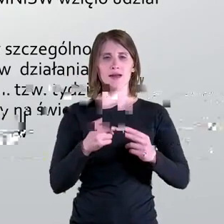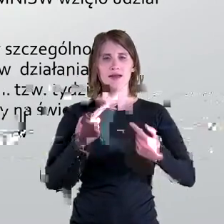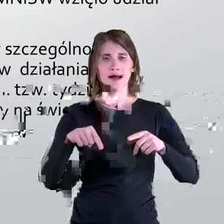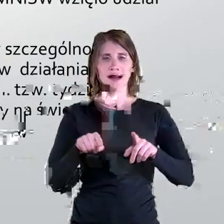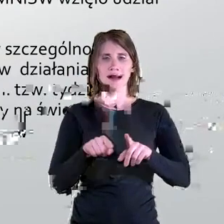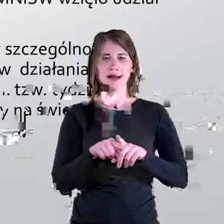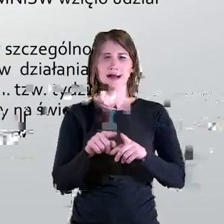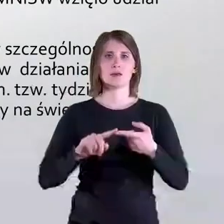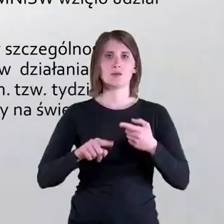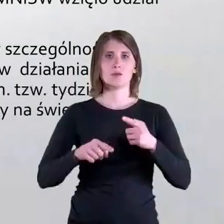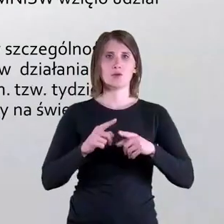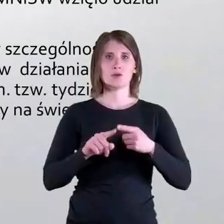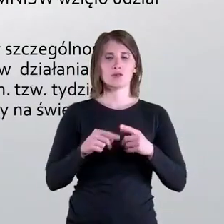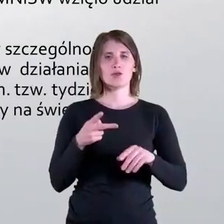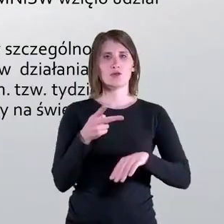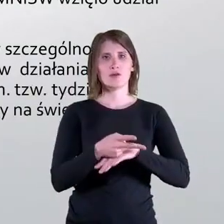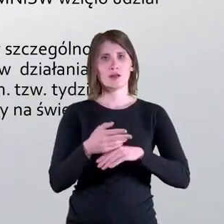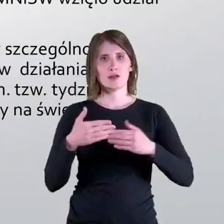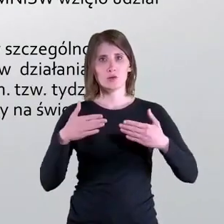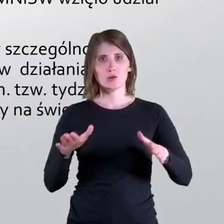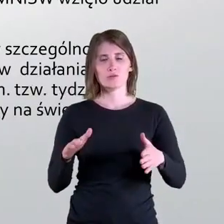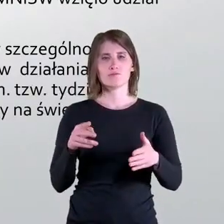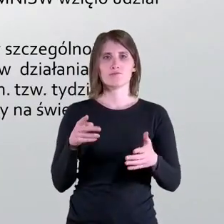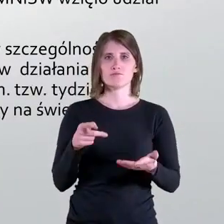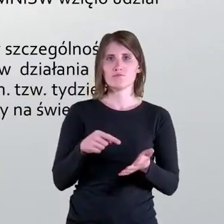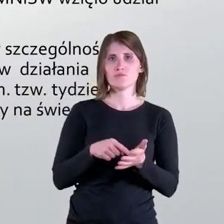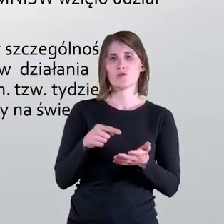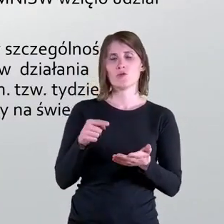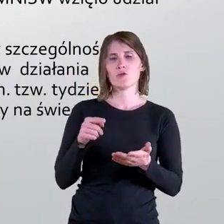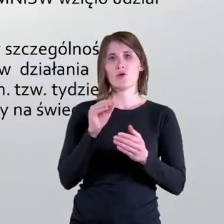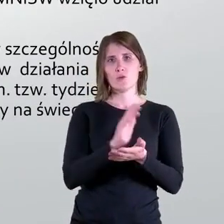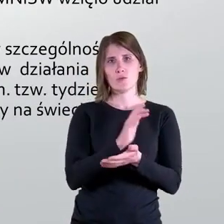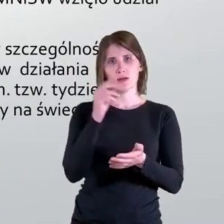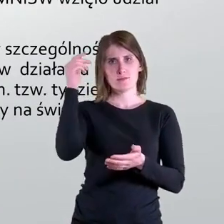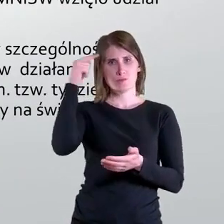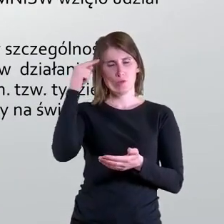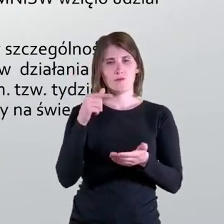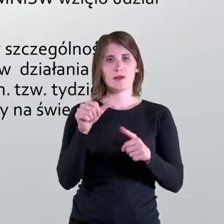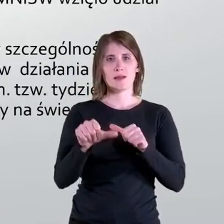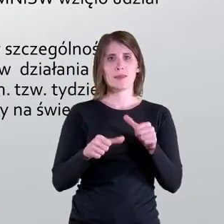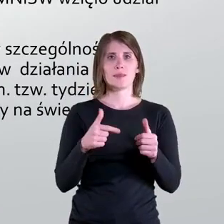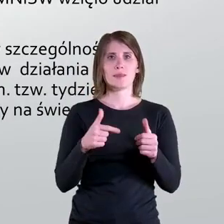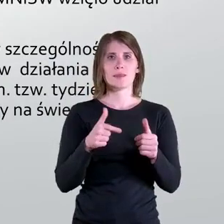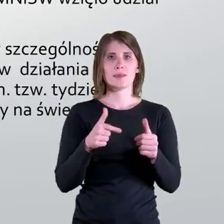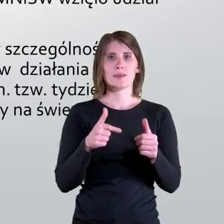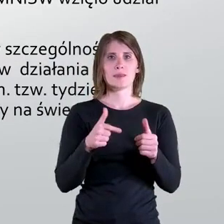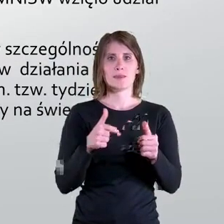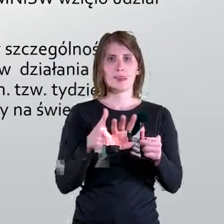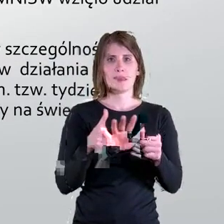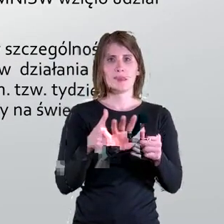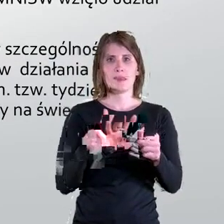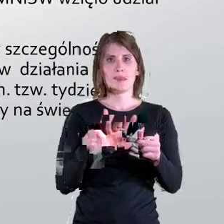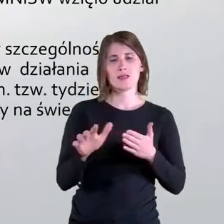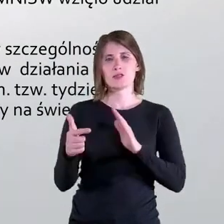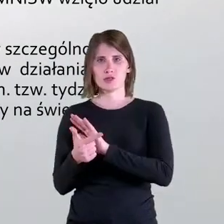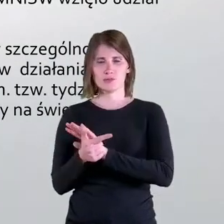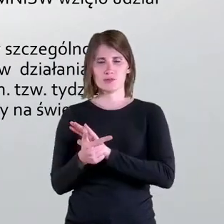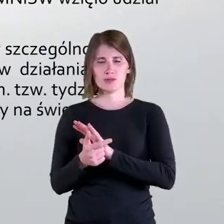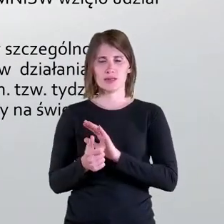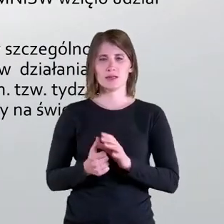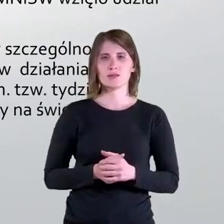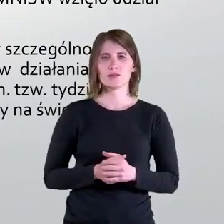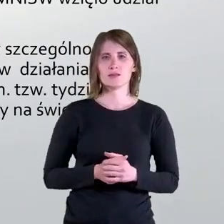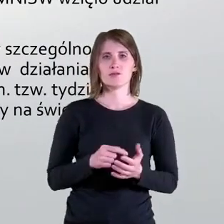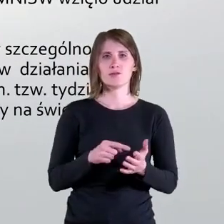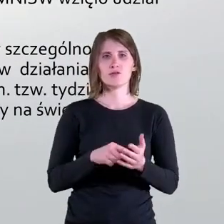otwartego dostępu do publikacji naukowych w latach 2007-13 jest